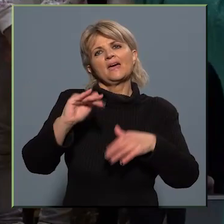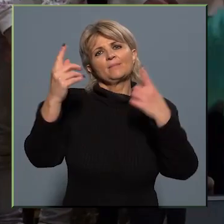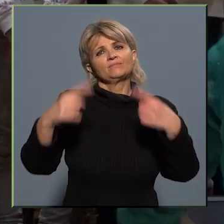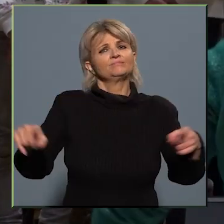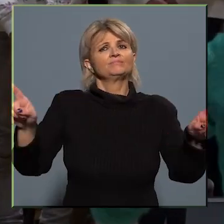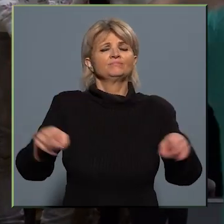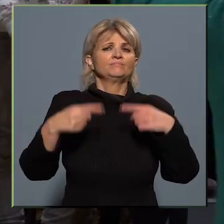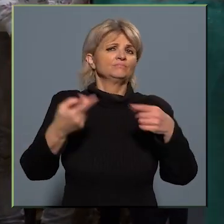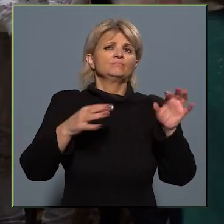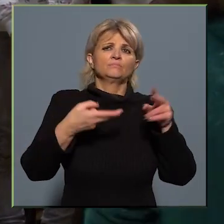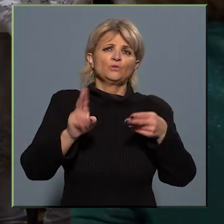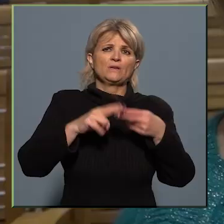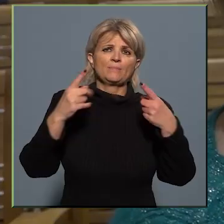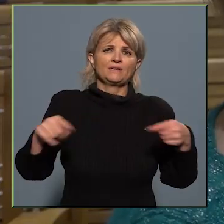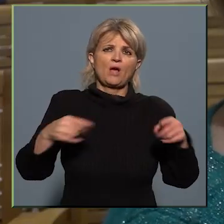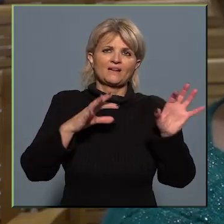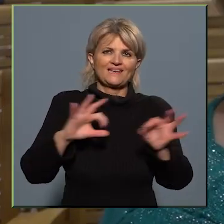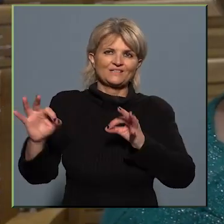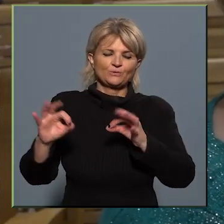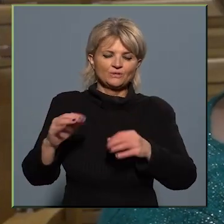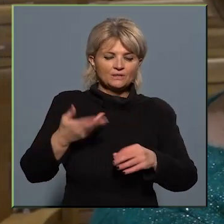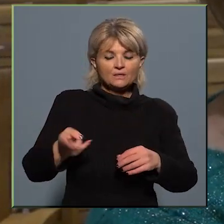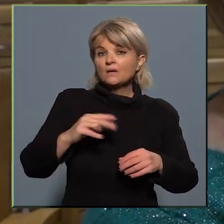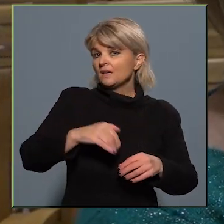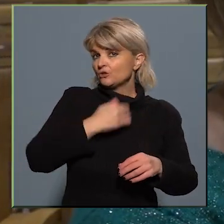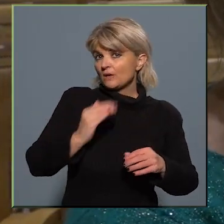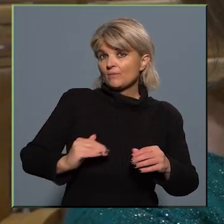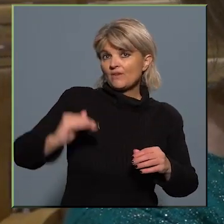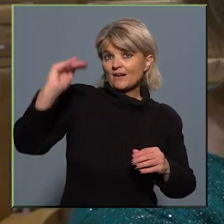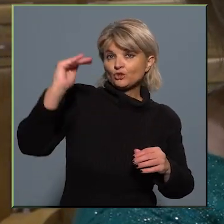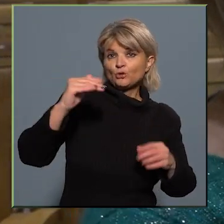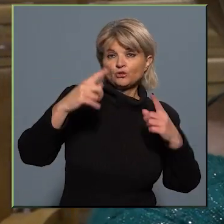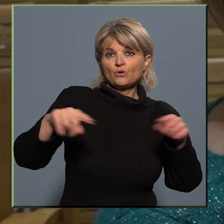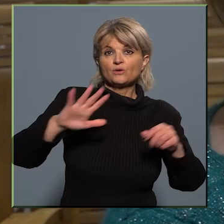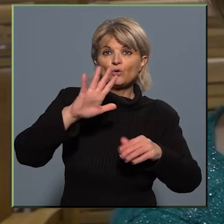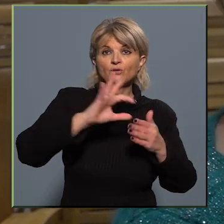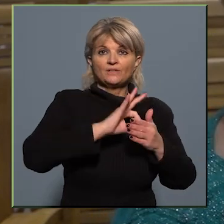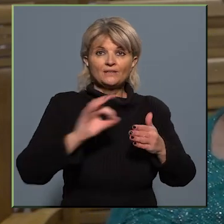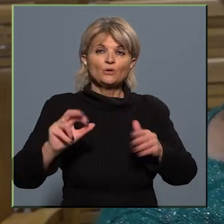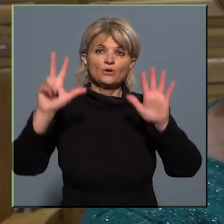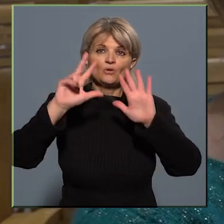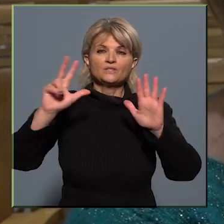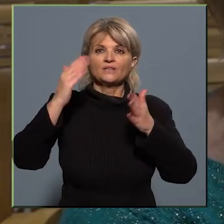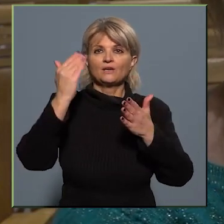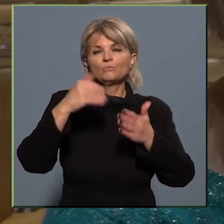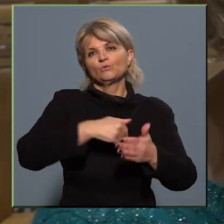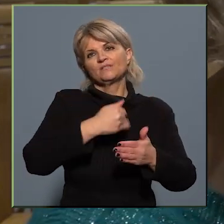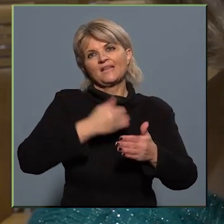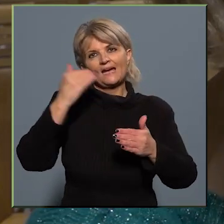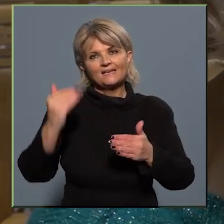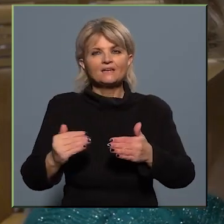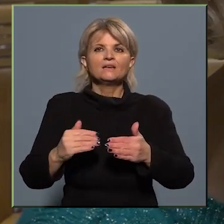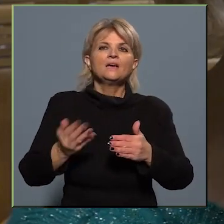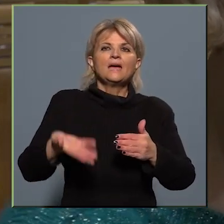dalokkal készült. Nálunk az iskolában ez a felsős kórus volt, 5-től 8-ig, akik járnak A-osztályba, tehát a melténeket